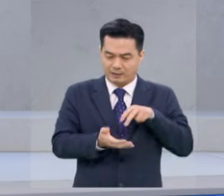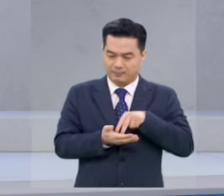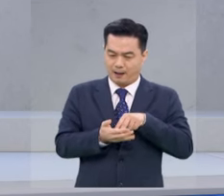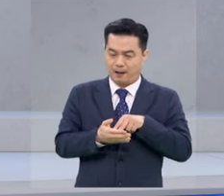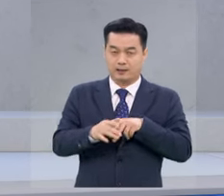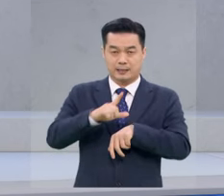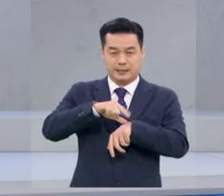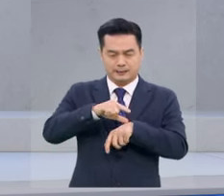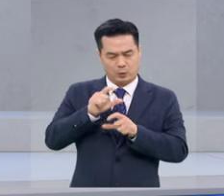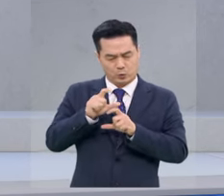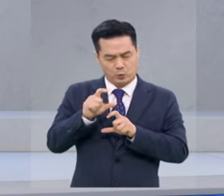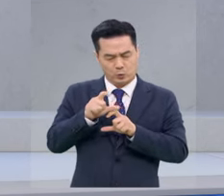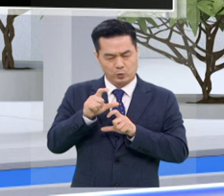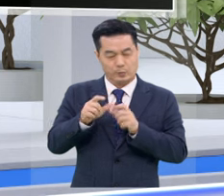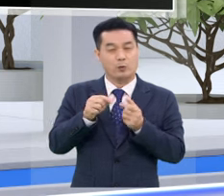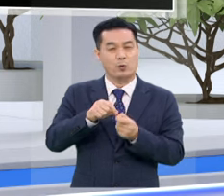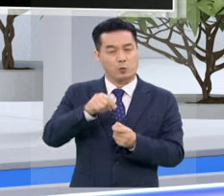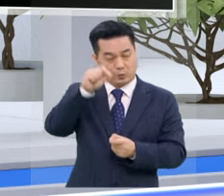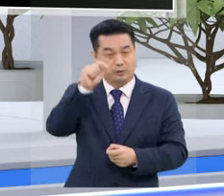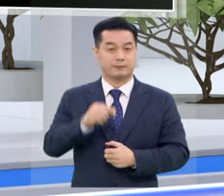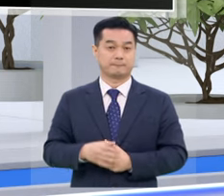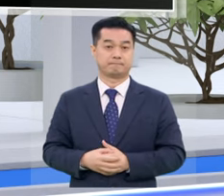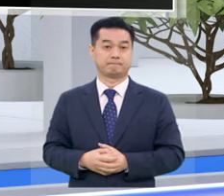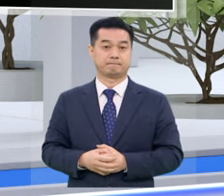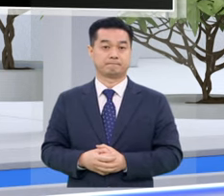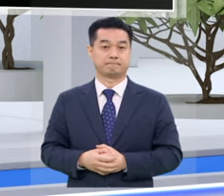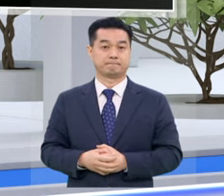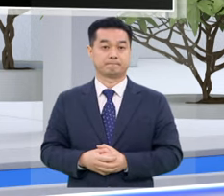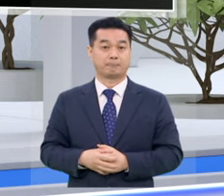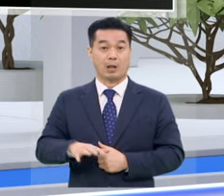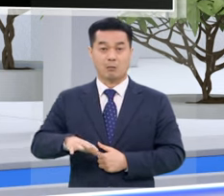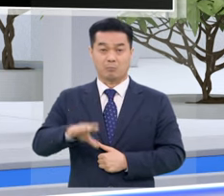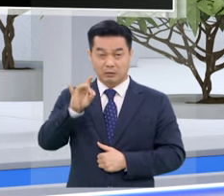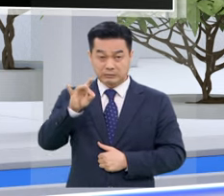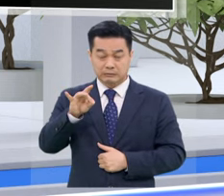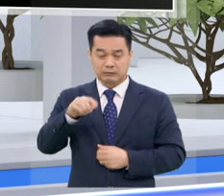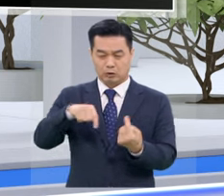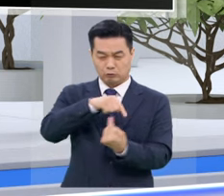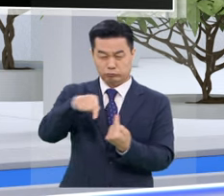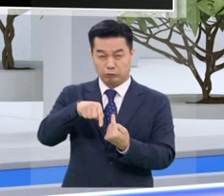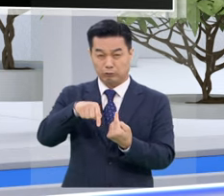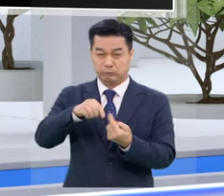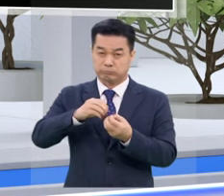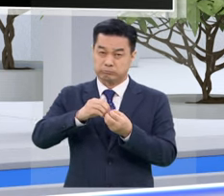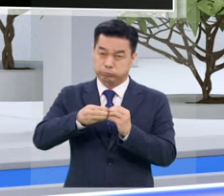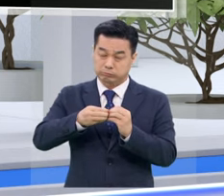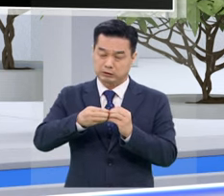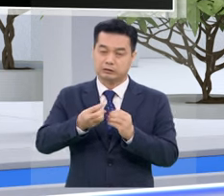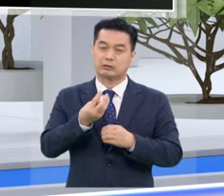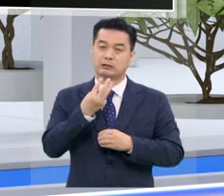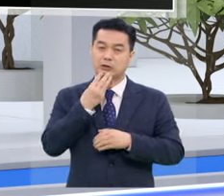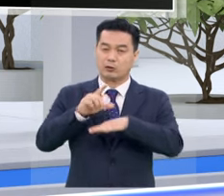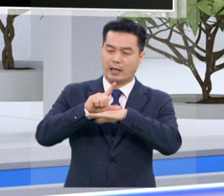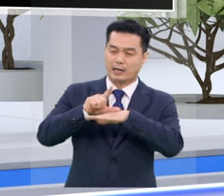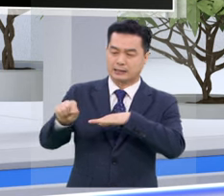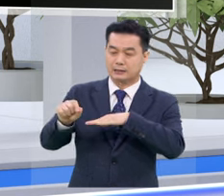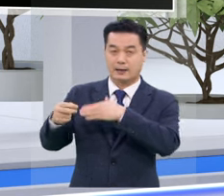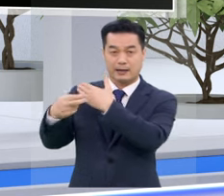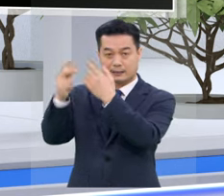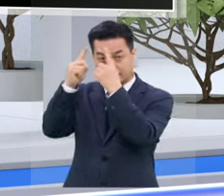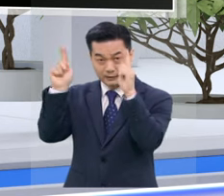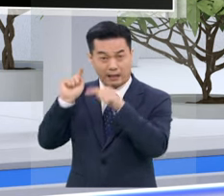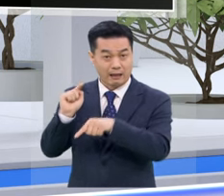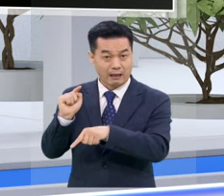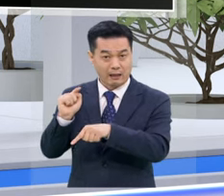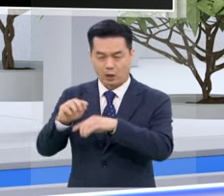오랜 시간 고민했습니다 일단 기형적으로 운영되고 있는 서울의 지방의대 완전히